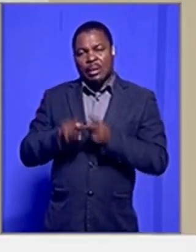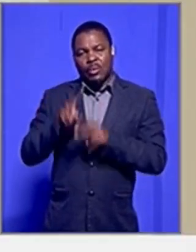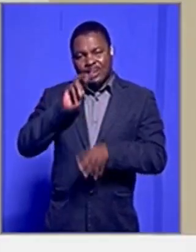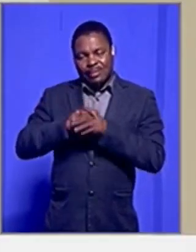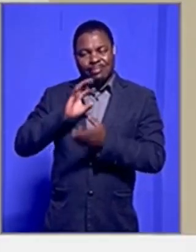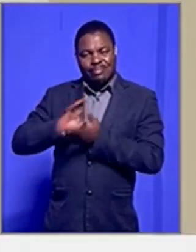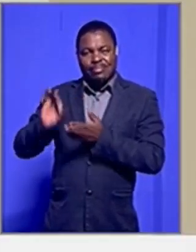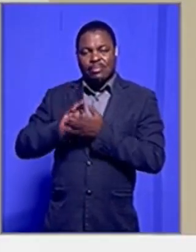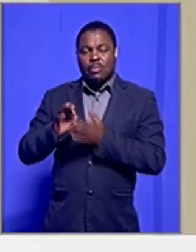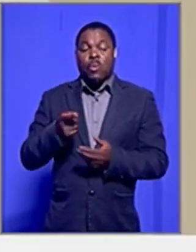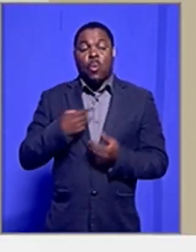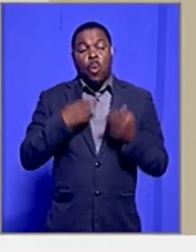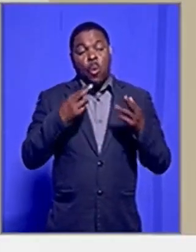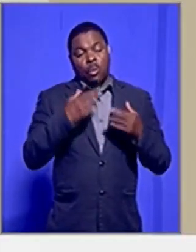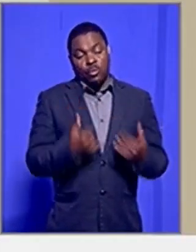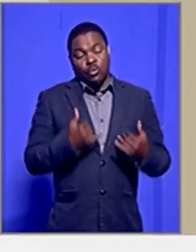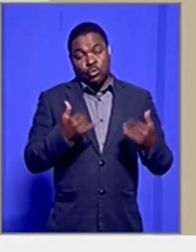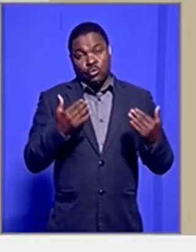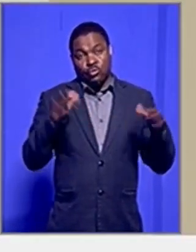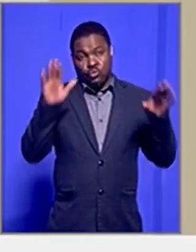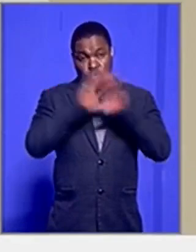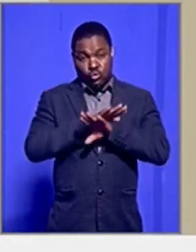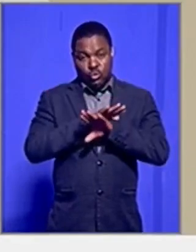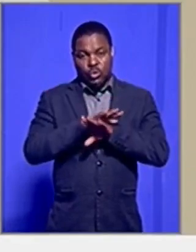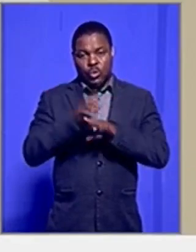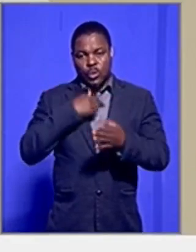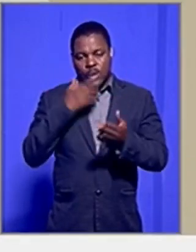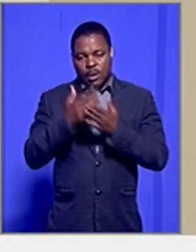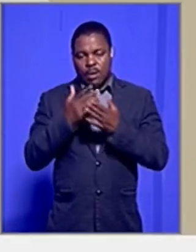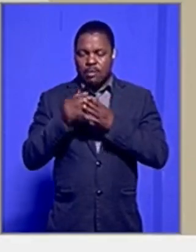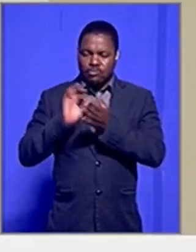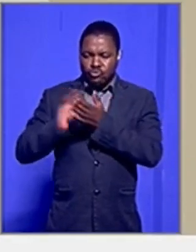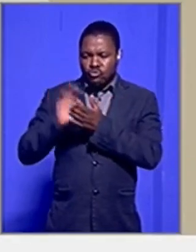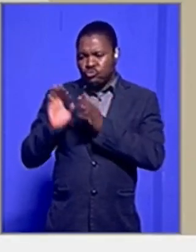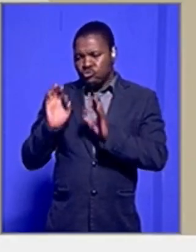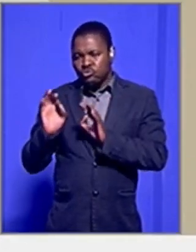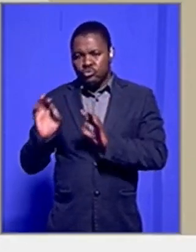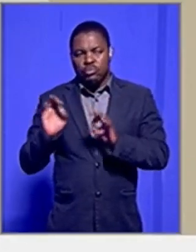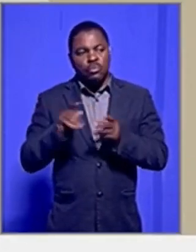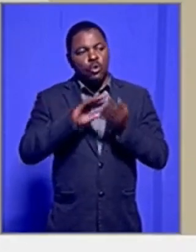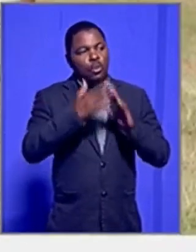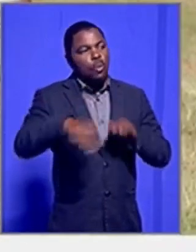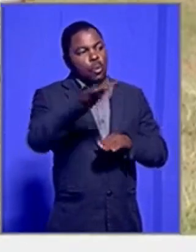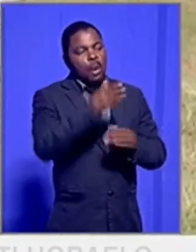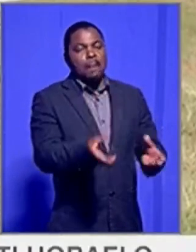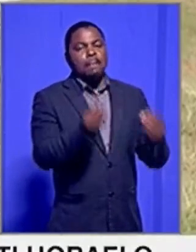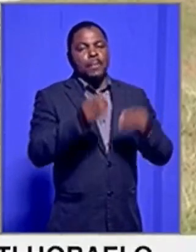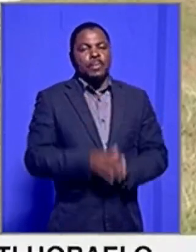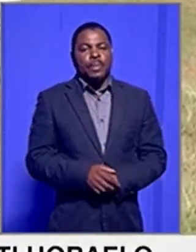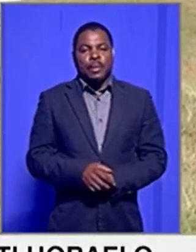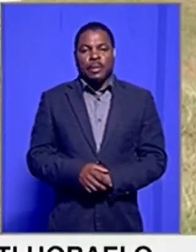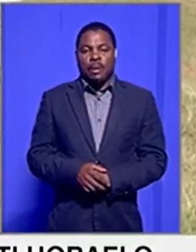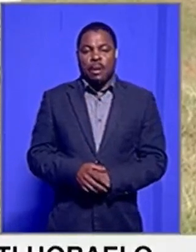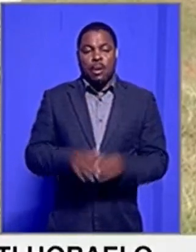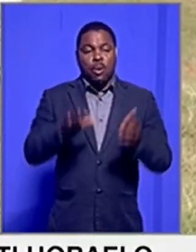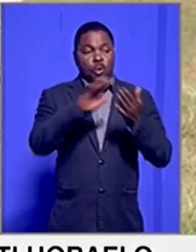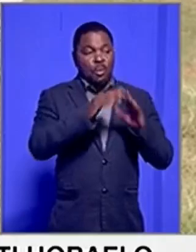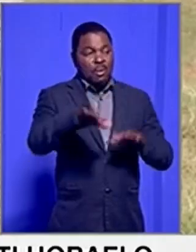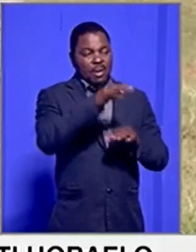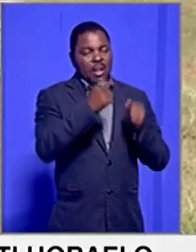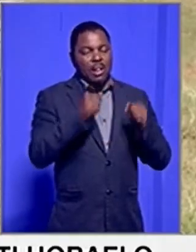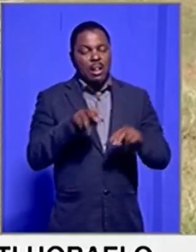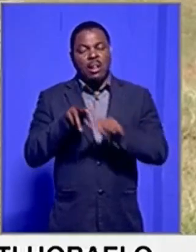phepafadi. Tsholofelo ke gore ka re mo maitseboa go letsatsi la gompieno metsi a ba setsa a fitlheletse metsi e ka fa e le yotlhe. Ga jaana baagi ba santse